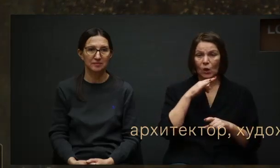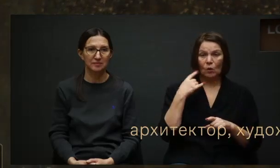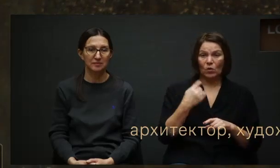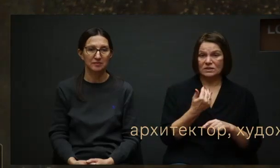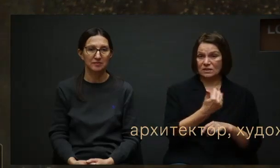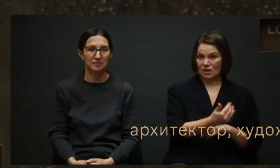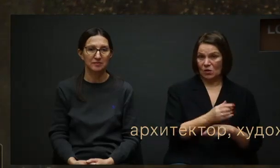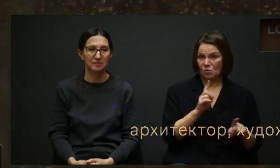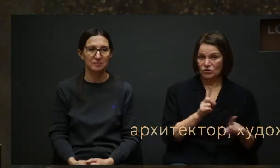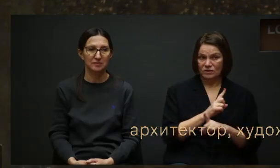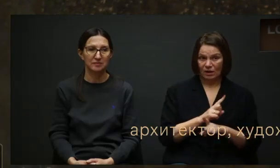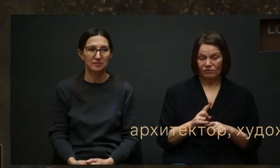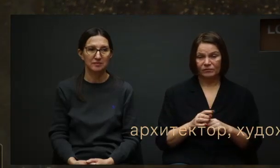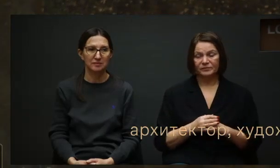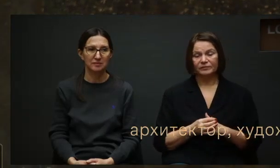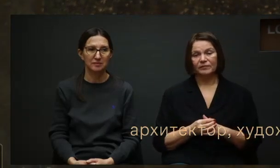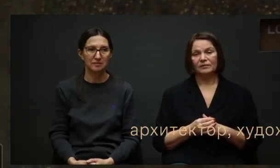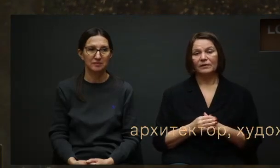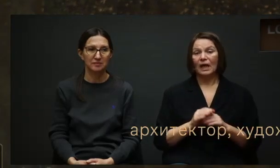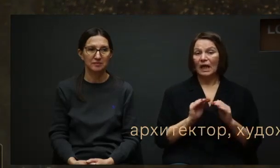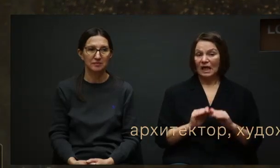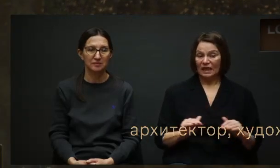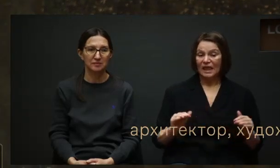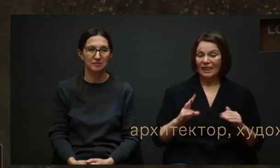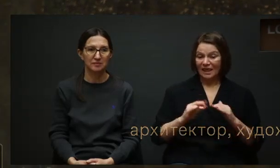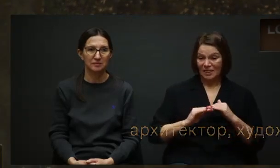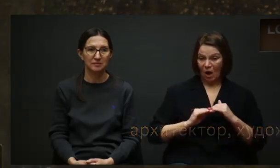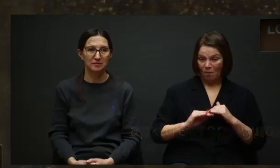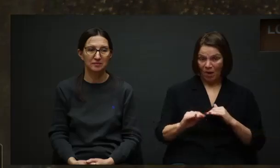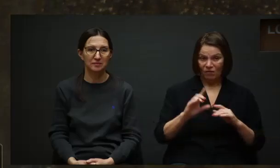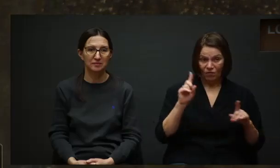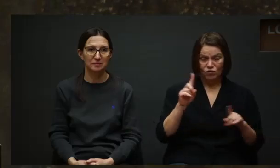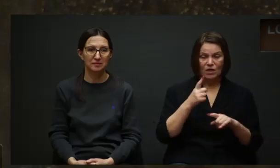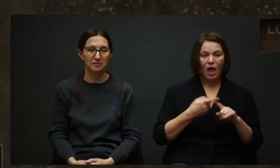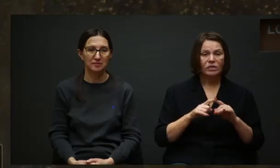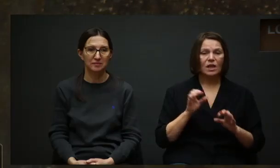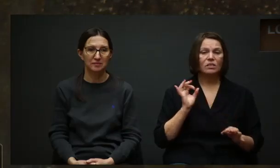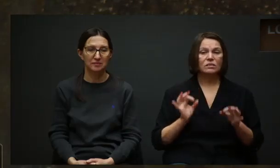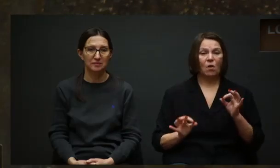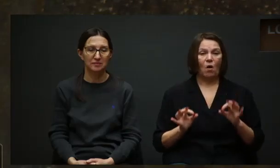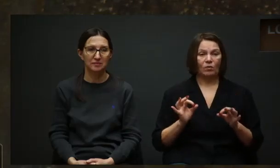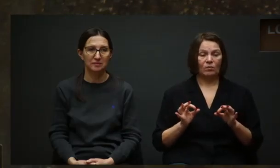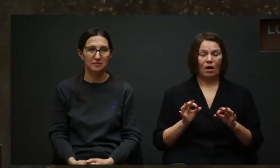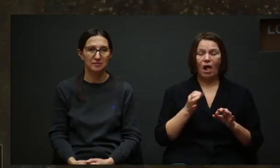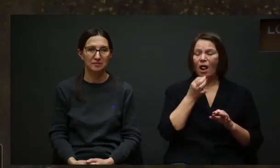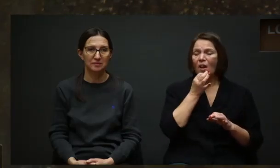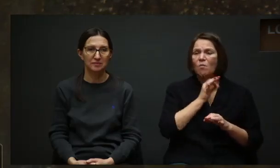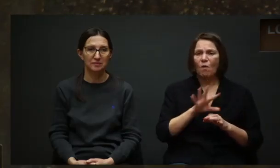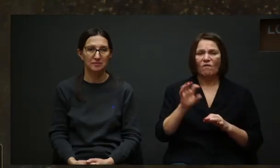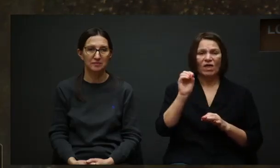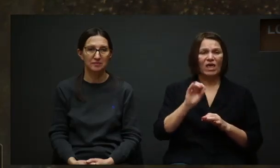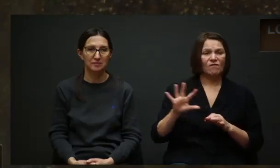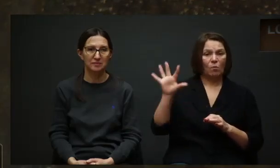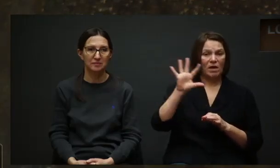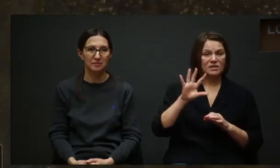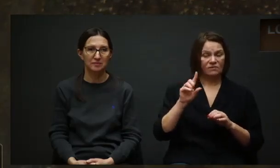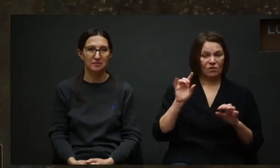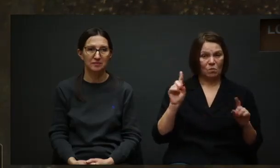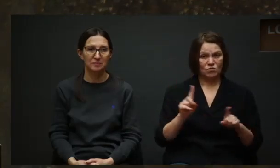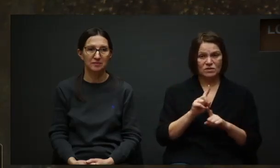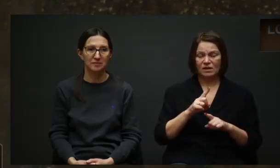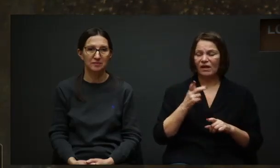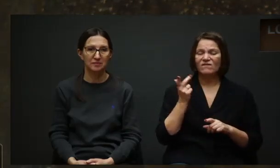музеев. Дети на полу музея – это норма любого европейского музея.